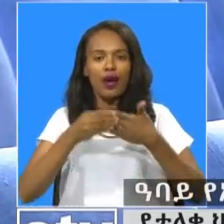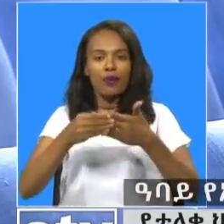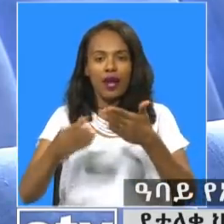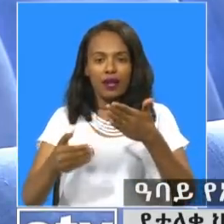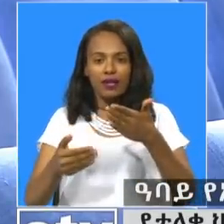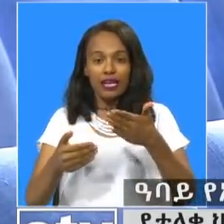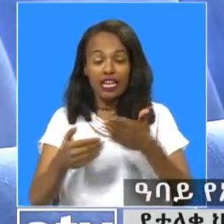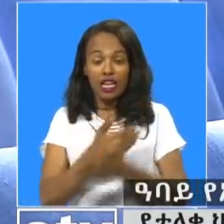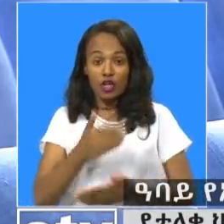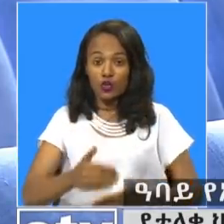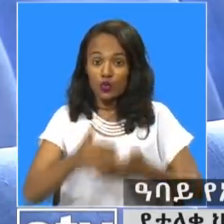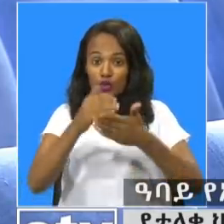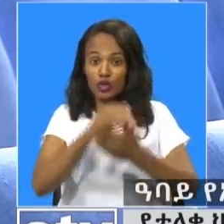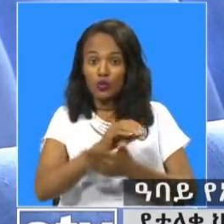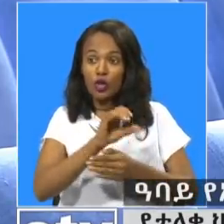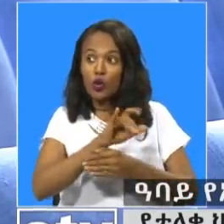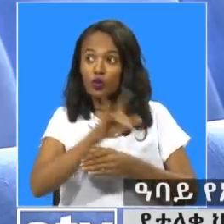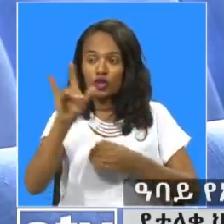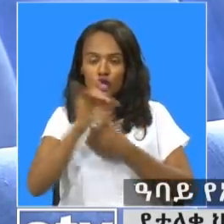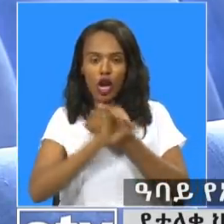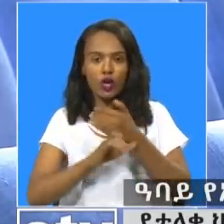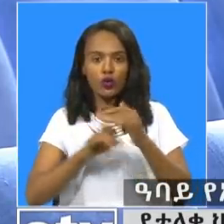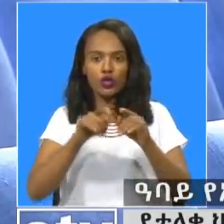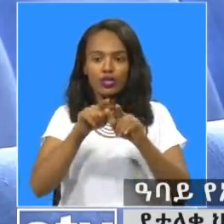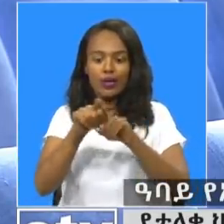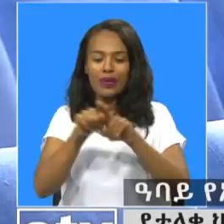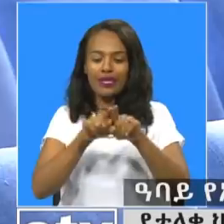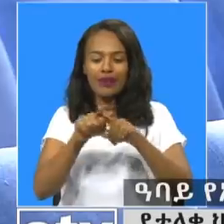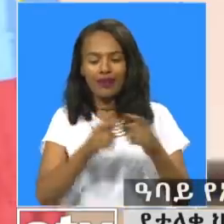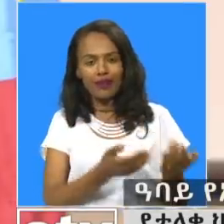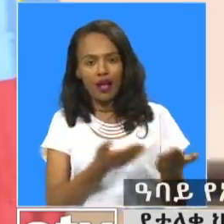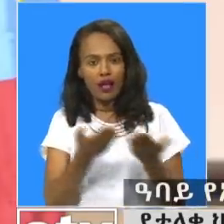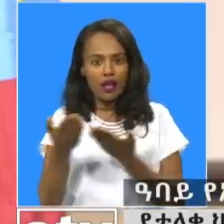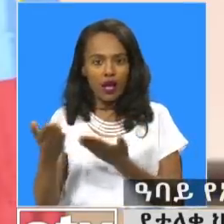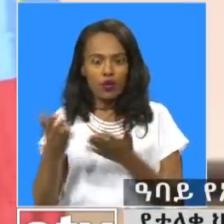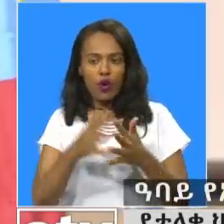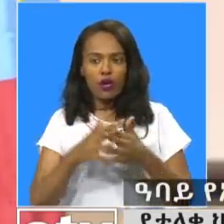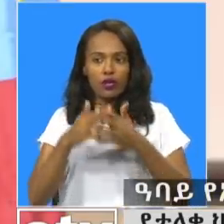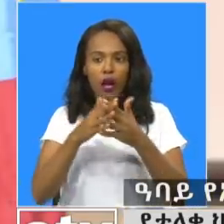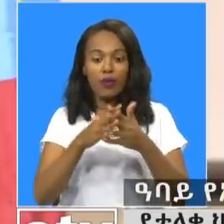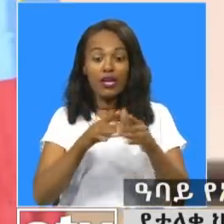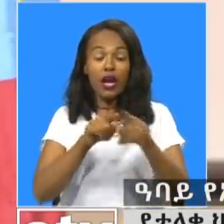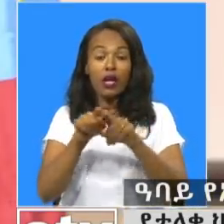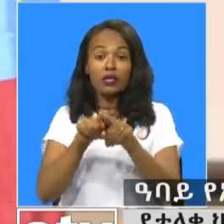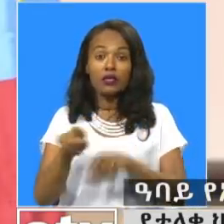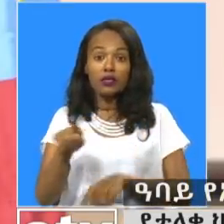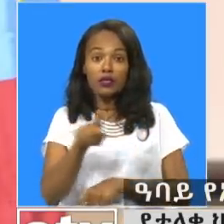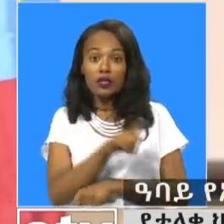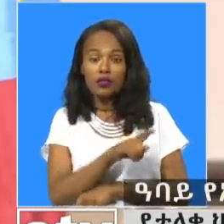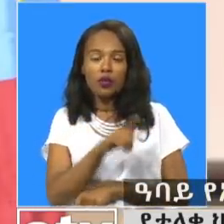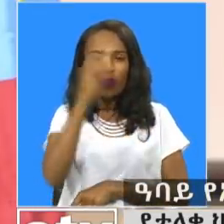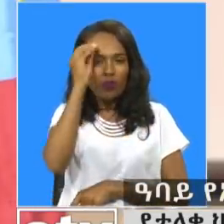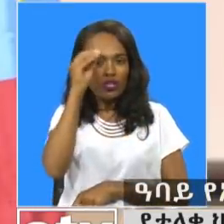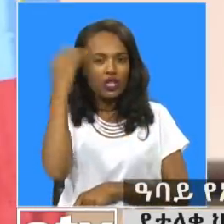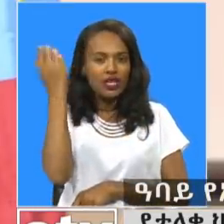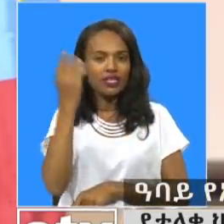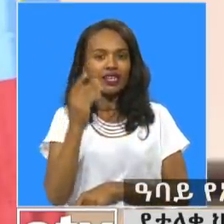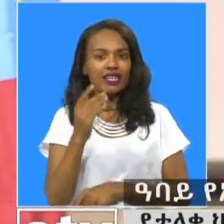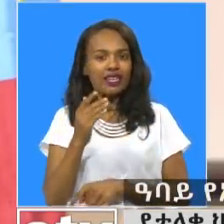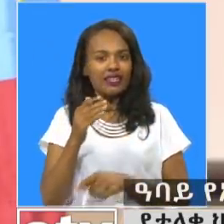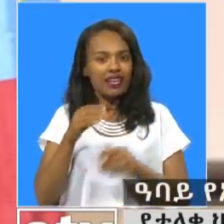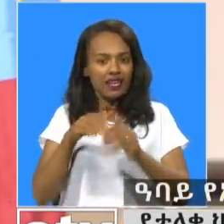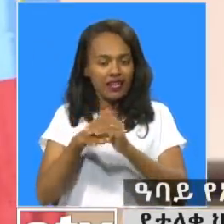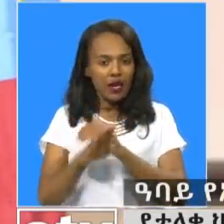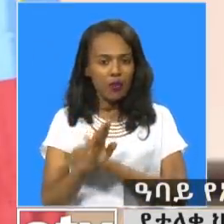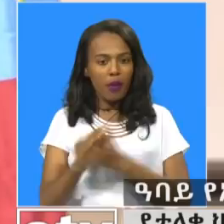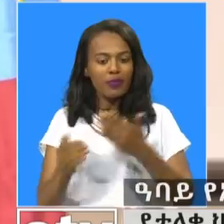ህዳሴው ግድብ ለውጭ ኃይሎች እንደመደራደር ያቀርቦታል የአሜሪካ ድርድርም ቢሆን በቸልተኝነት